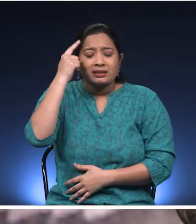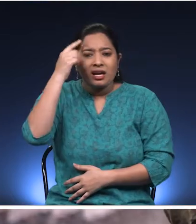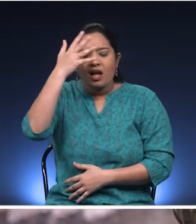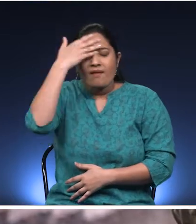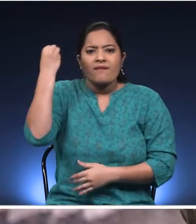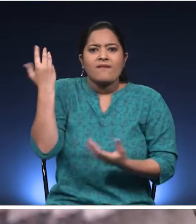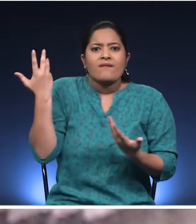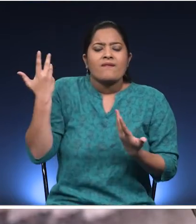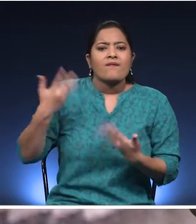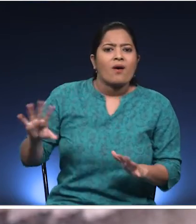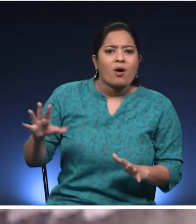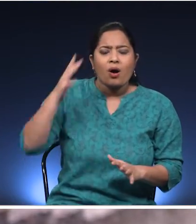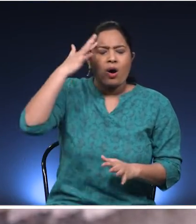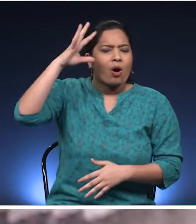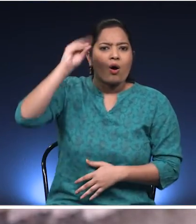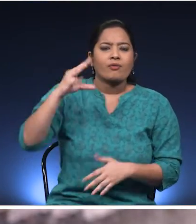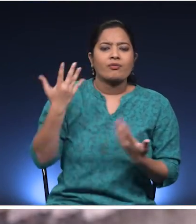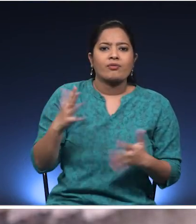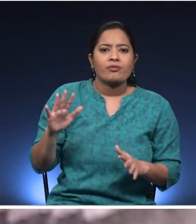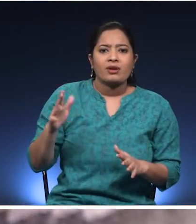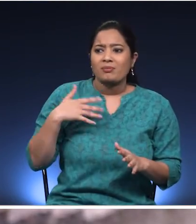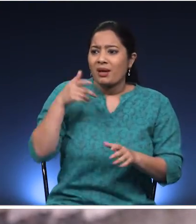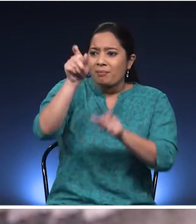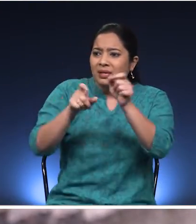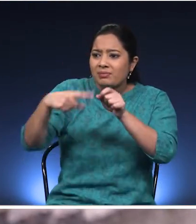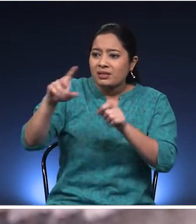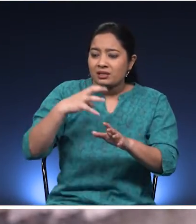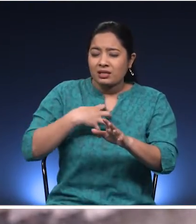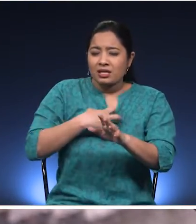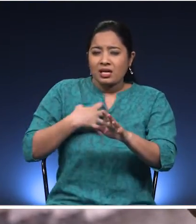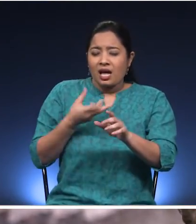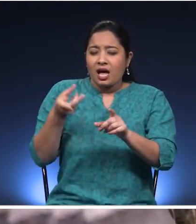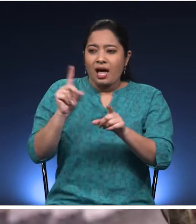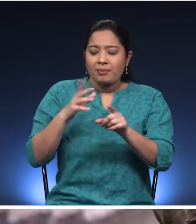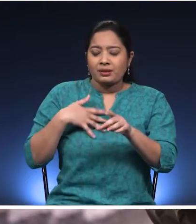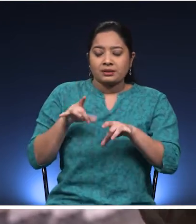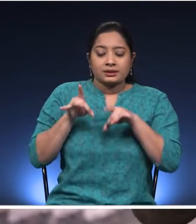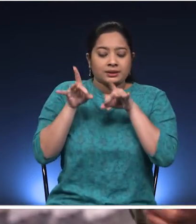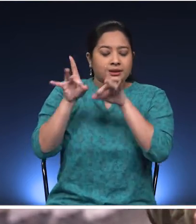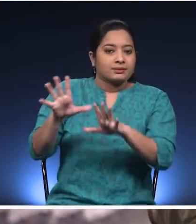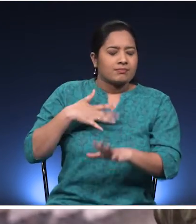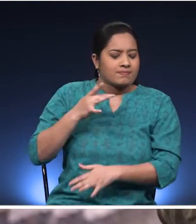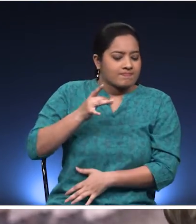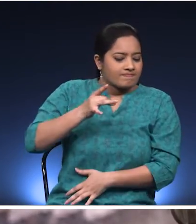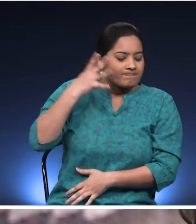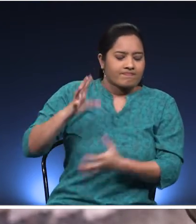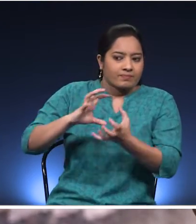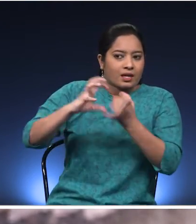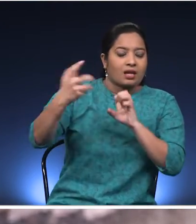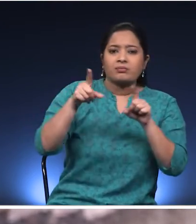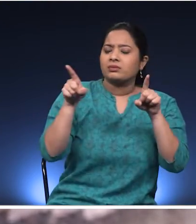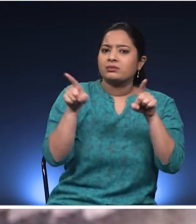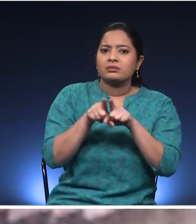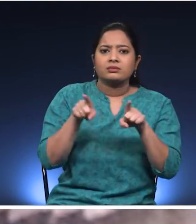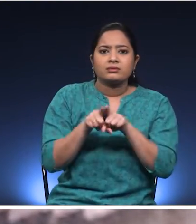अपने रिश्ते भूल जाता है, वो अपने रिश्तों को तोड़ देता है और वो अपनों के लिए दुश्मन बन जाता है। और